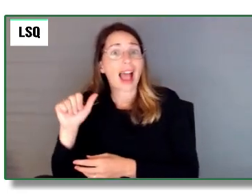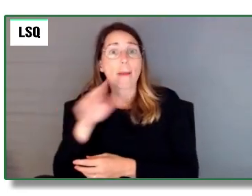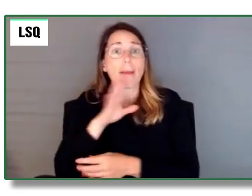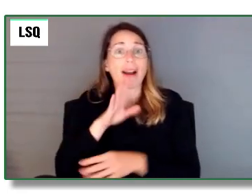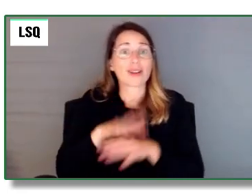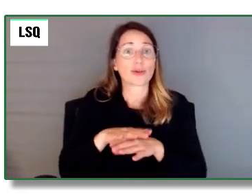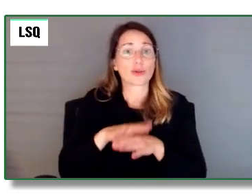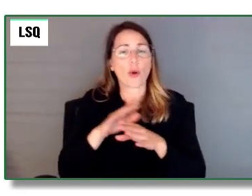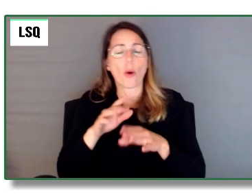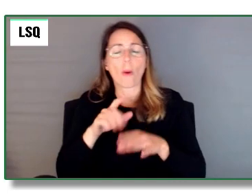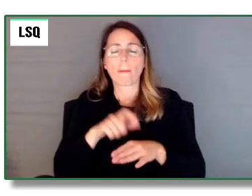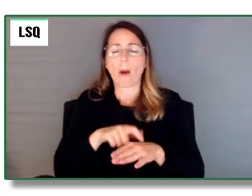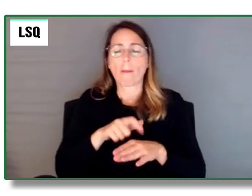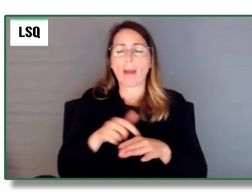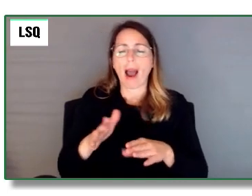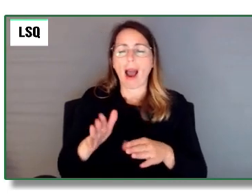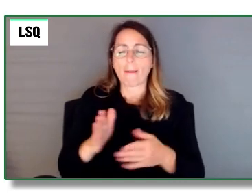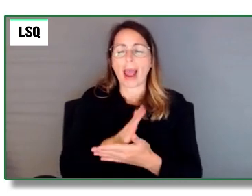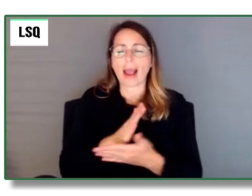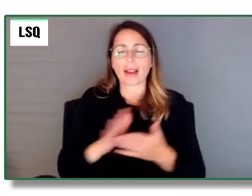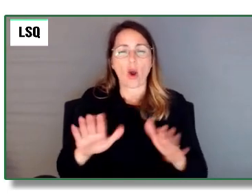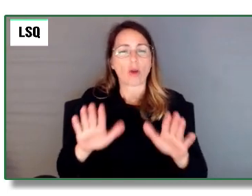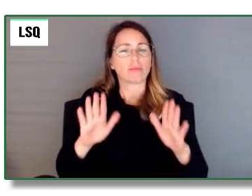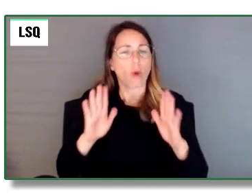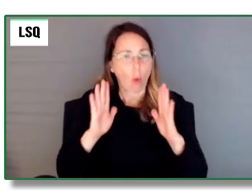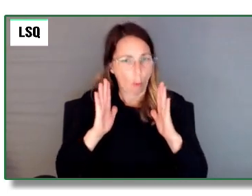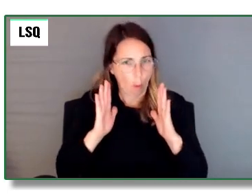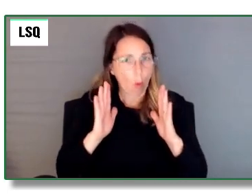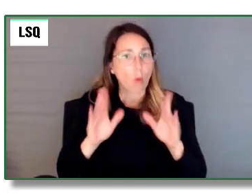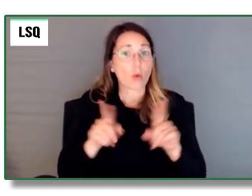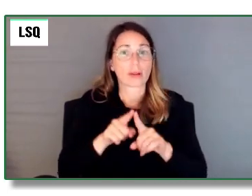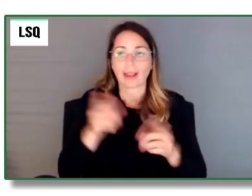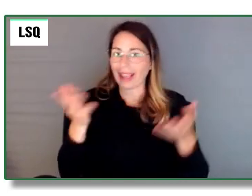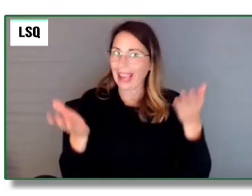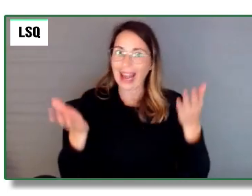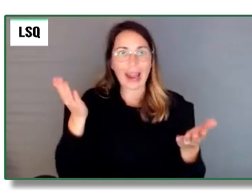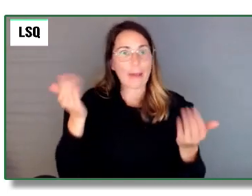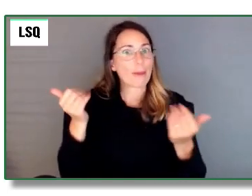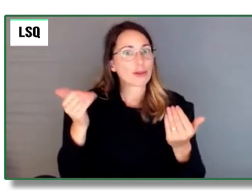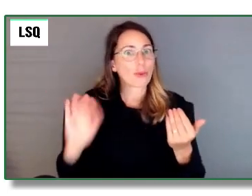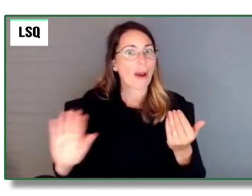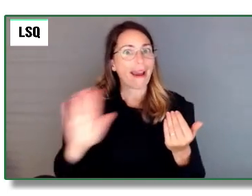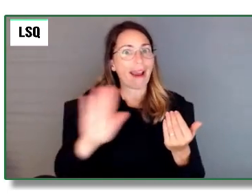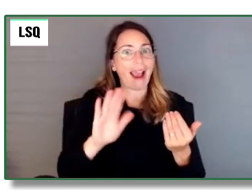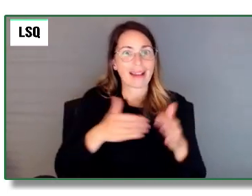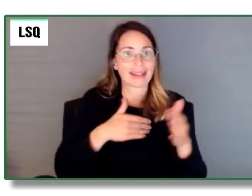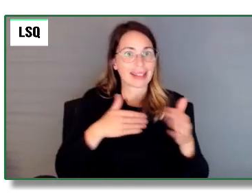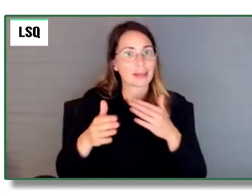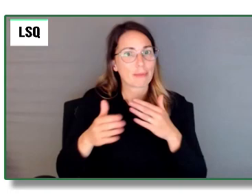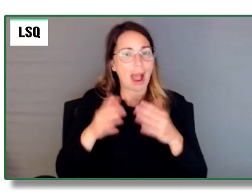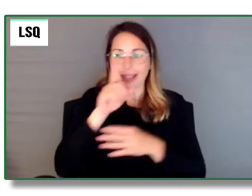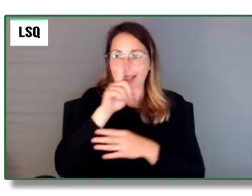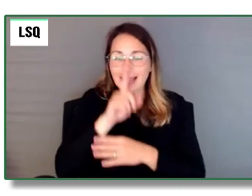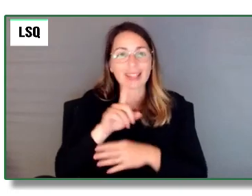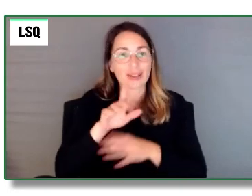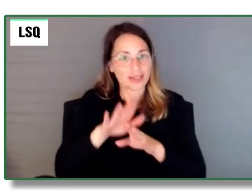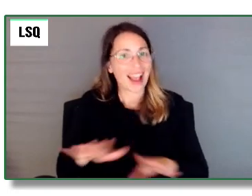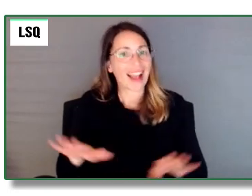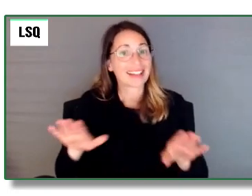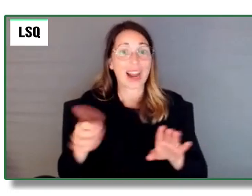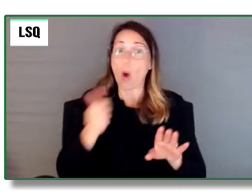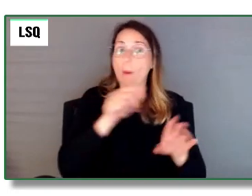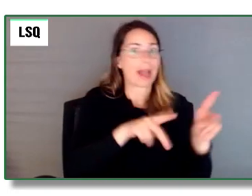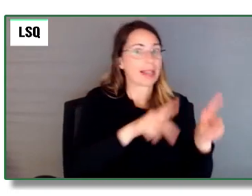façons intéressantes d'équilibrer les besoins de certaines personnes pour un espace silencieux, tranquille, alors que d'autres personnes recherchent